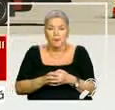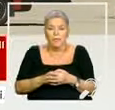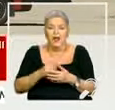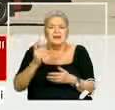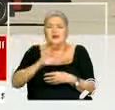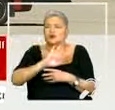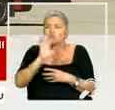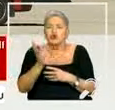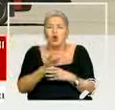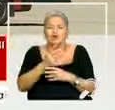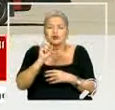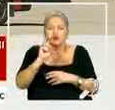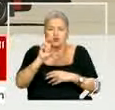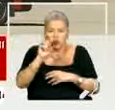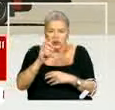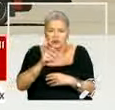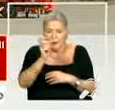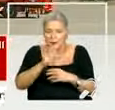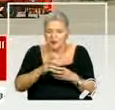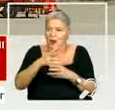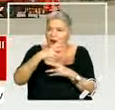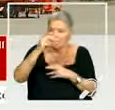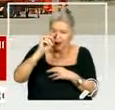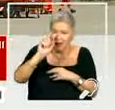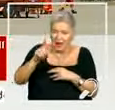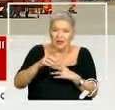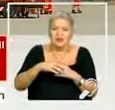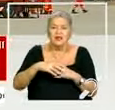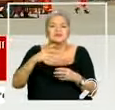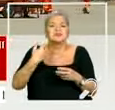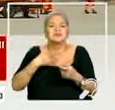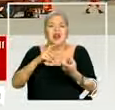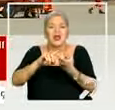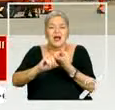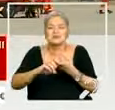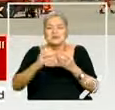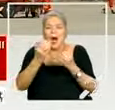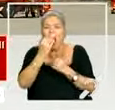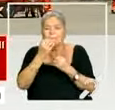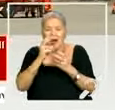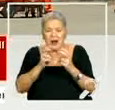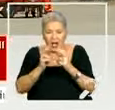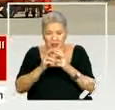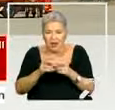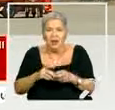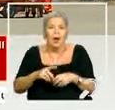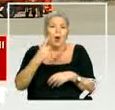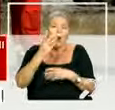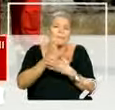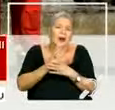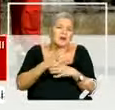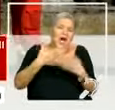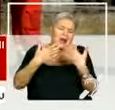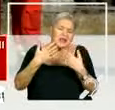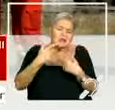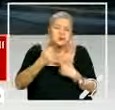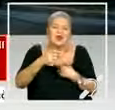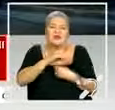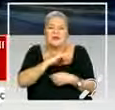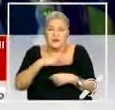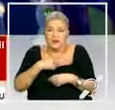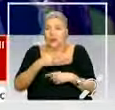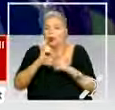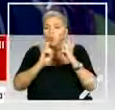toți cei 12, o parte sunt în continuare intubați, o parte respiră singuri, unora dintre